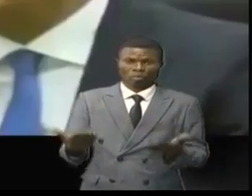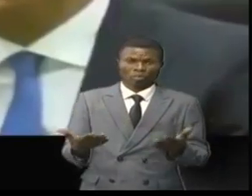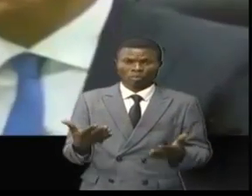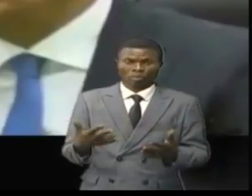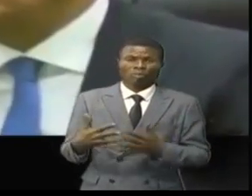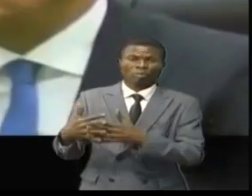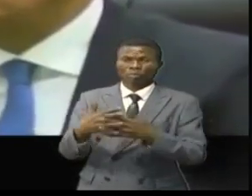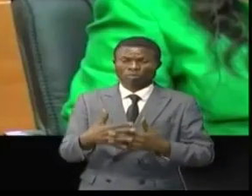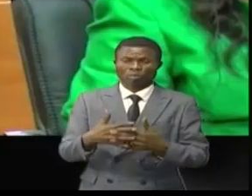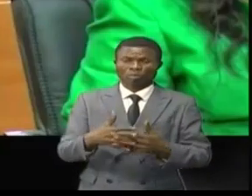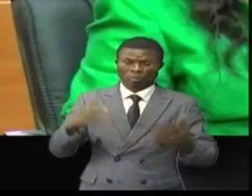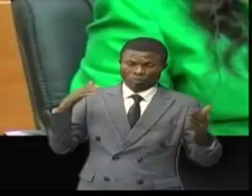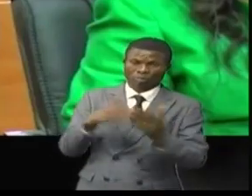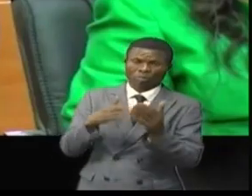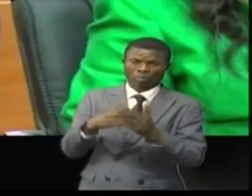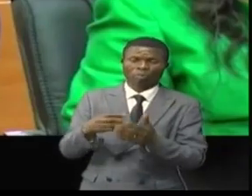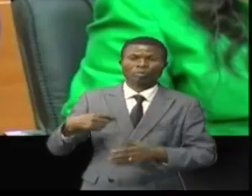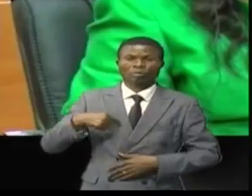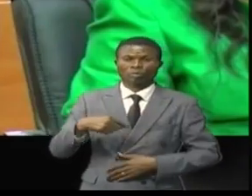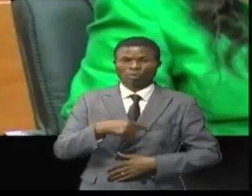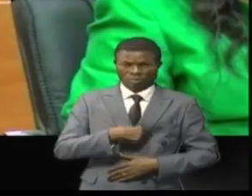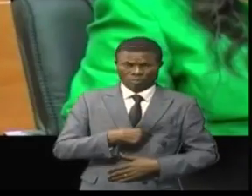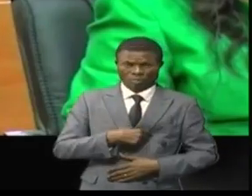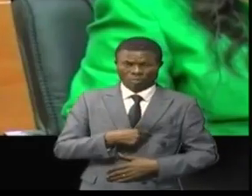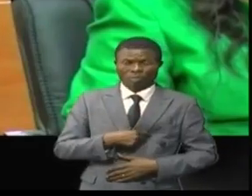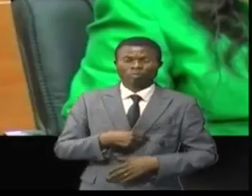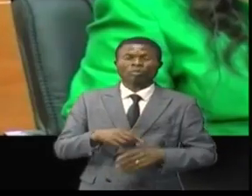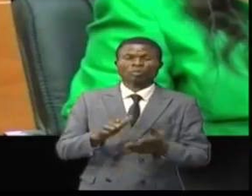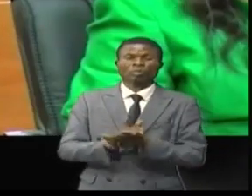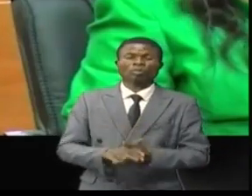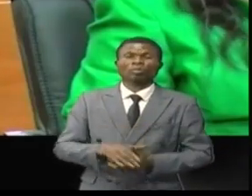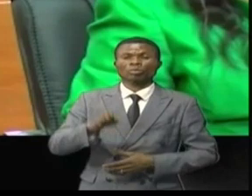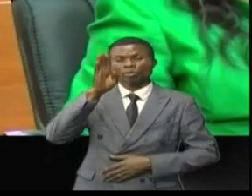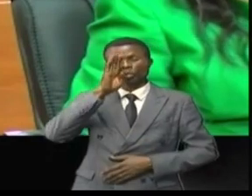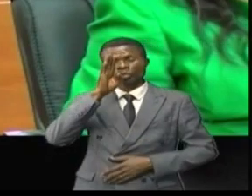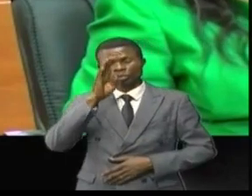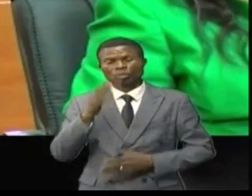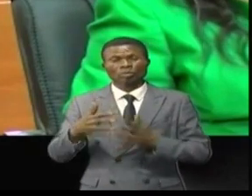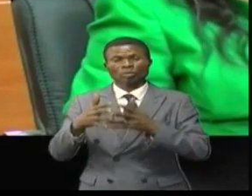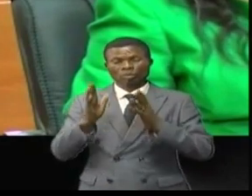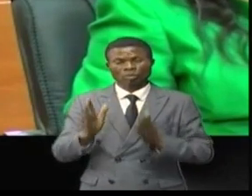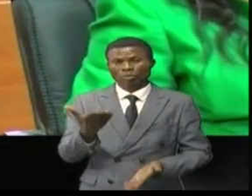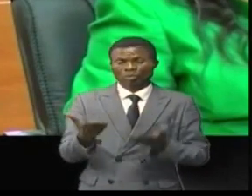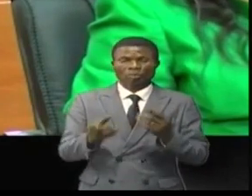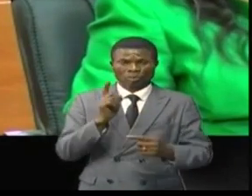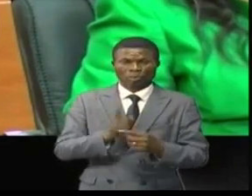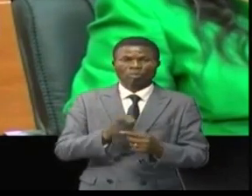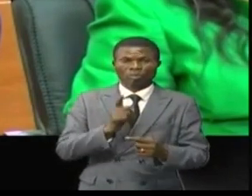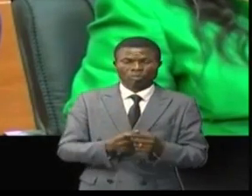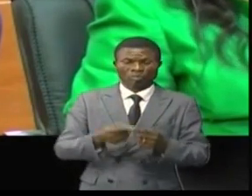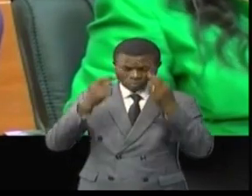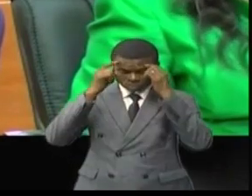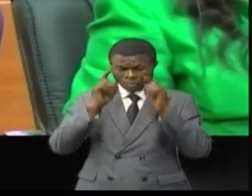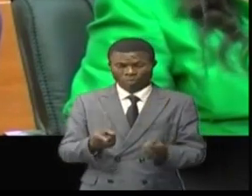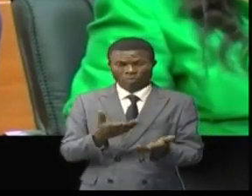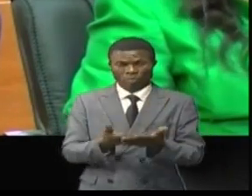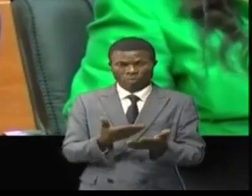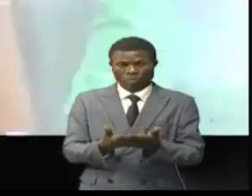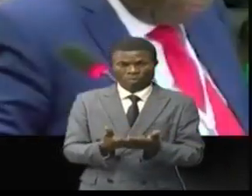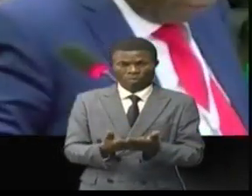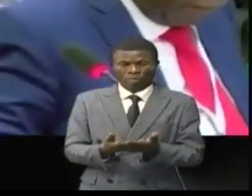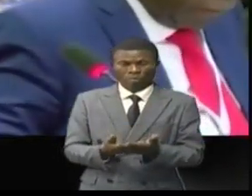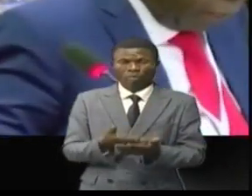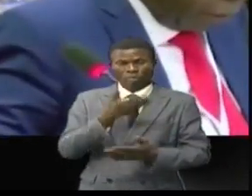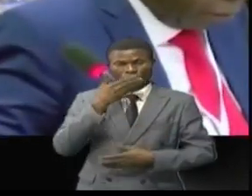de subir des représailles qui nous ont colonisés, à telle enseigne que parfois il est difficile de prendre des décisions